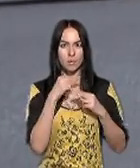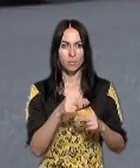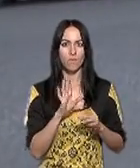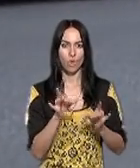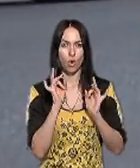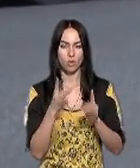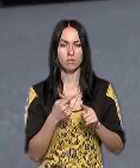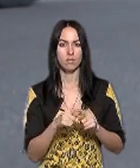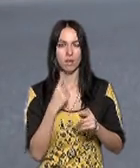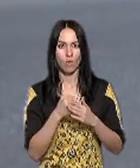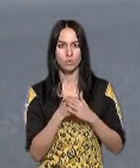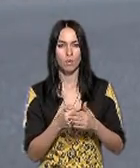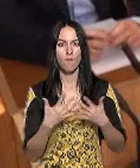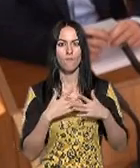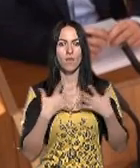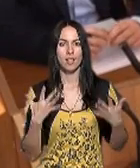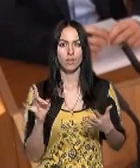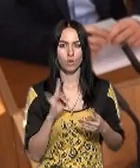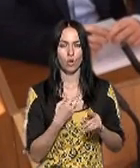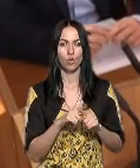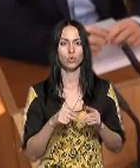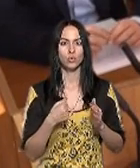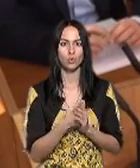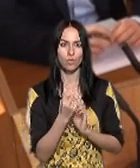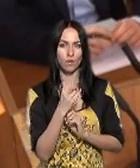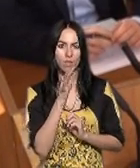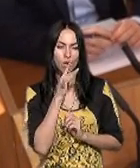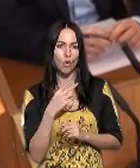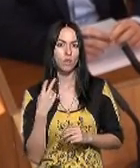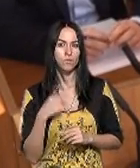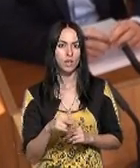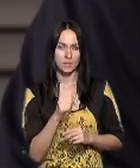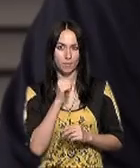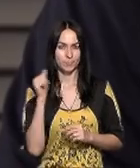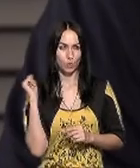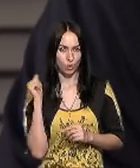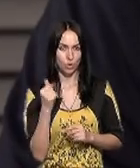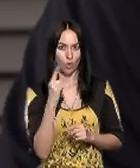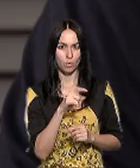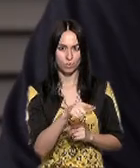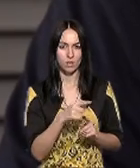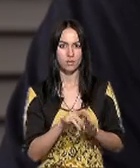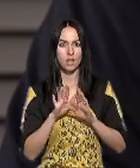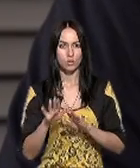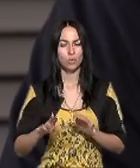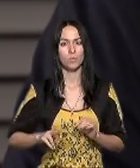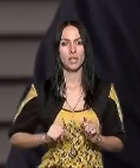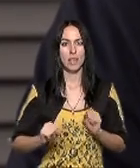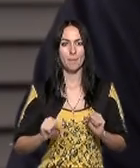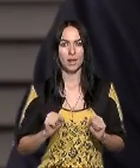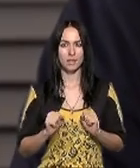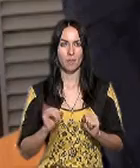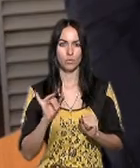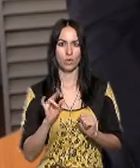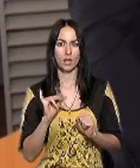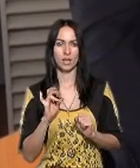Це до 12 років ув'язнення. Минулого тижня одному з них, заступнику директора департаменту Ігорю Київському, обрали запобіжний